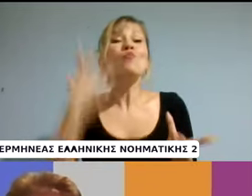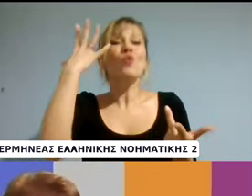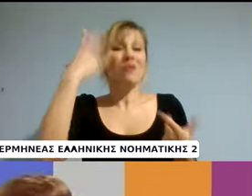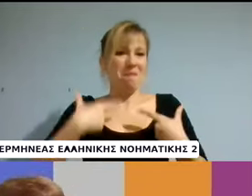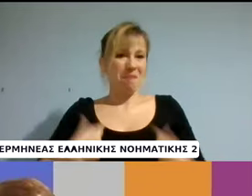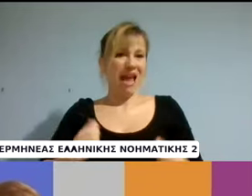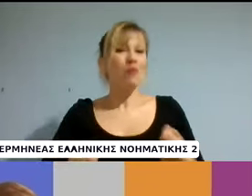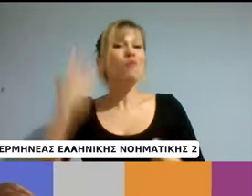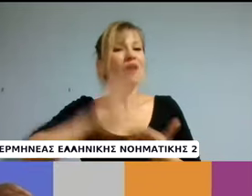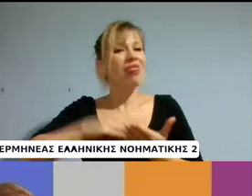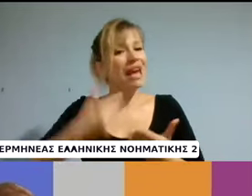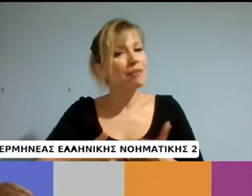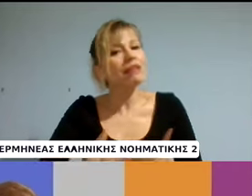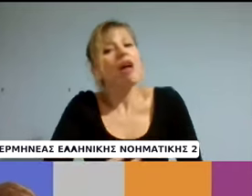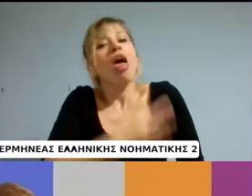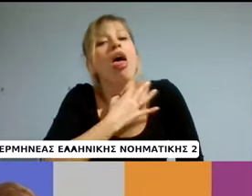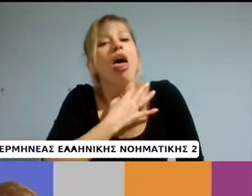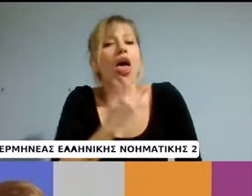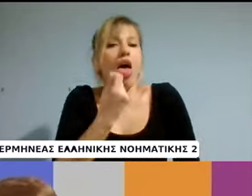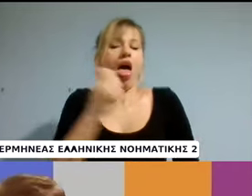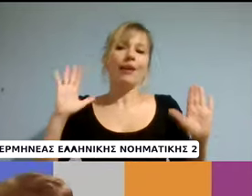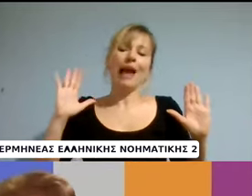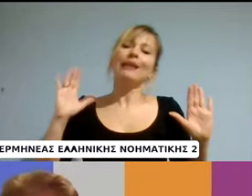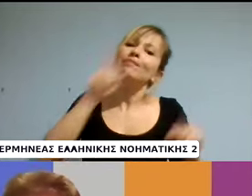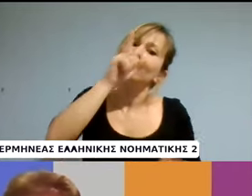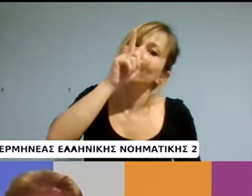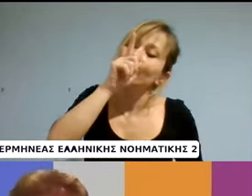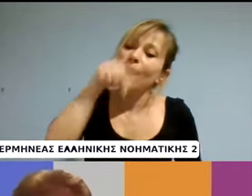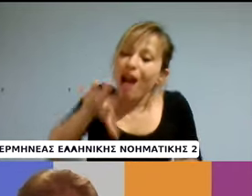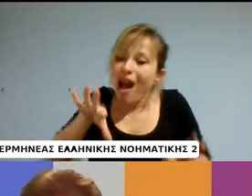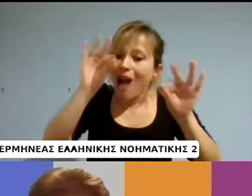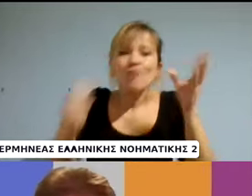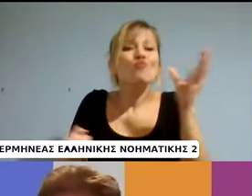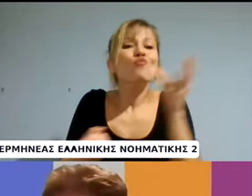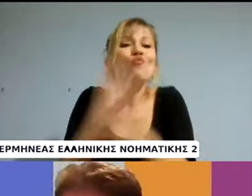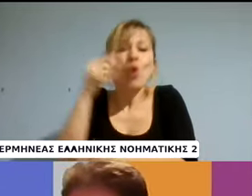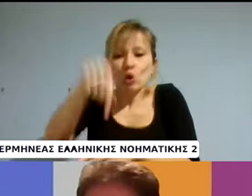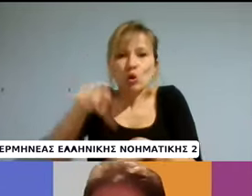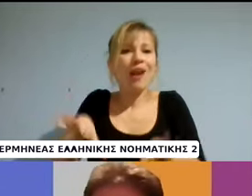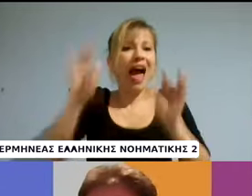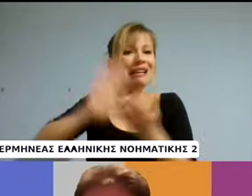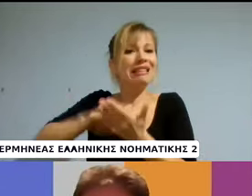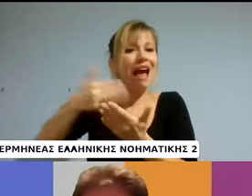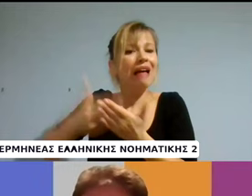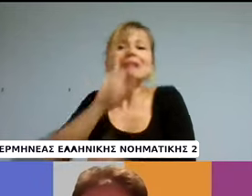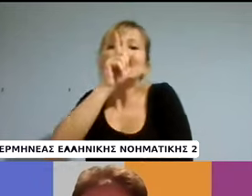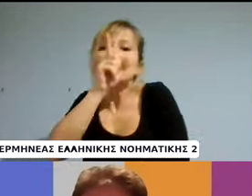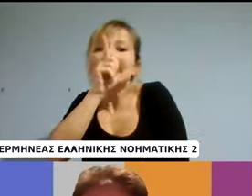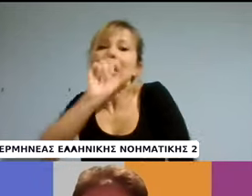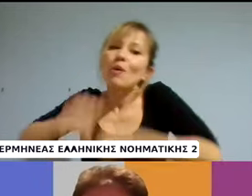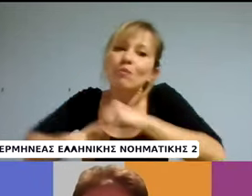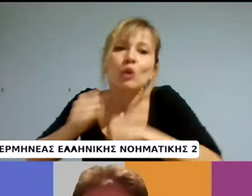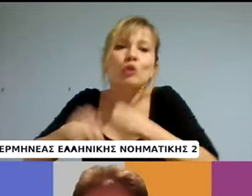και μεταφραστριών να δεχθούν, για παράδειγμα, χαμηλές τιμές γιατί τώρα ξεκινούν στην αγορά εργασίας και θέλουν να πάρουν κάποιες πρώτες